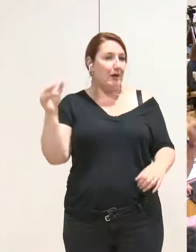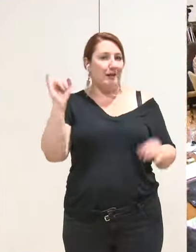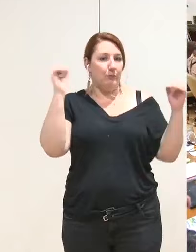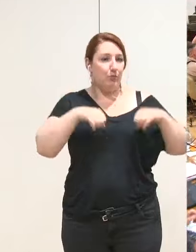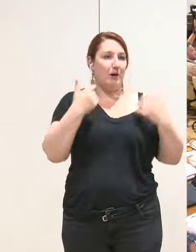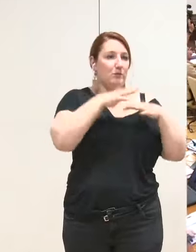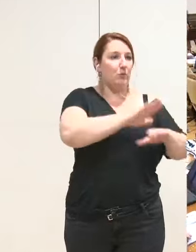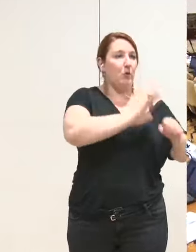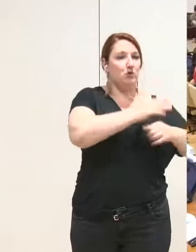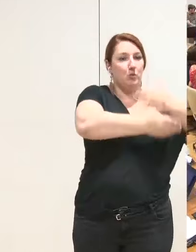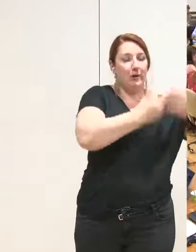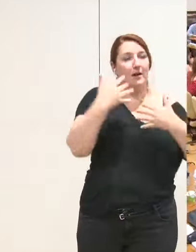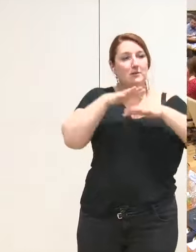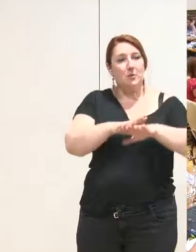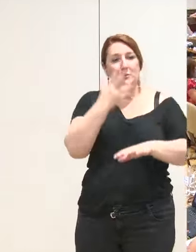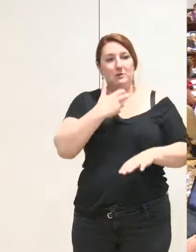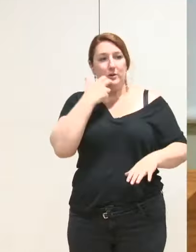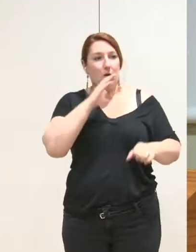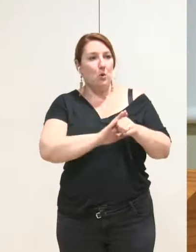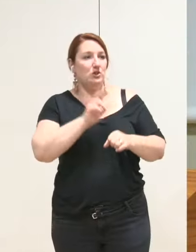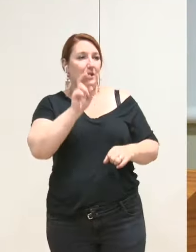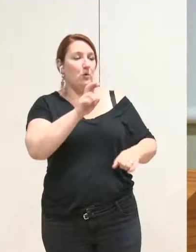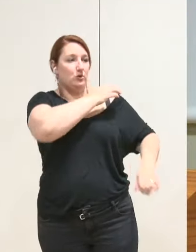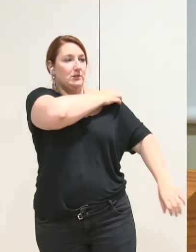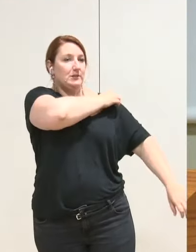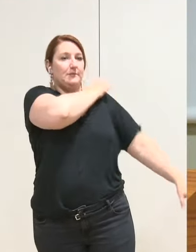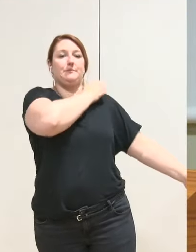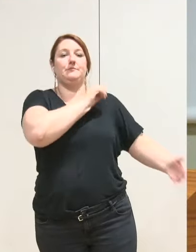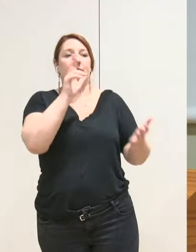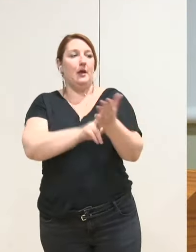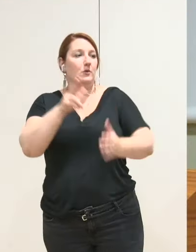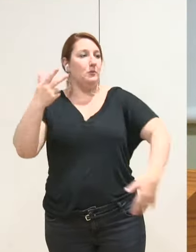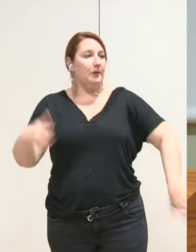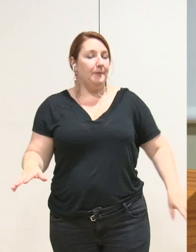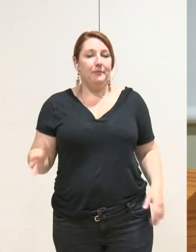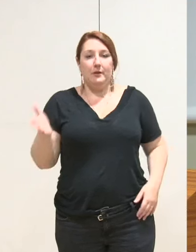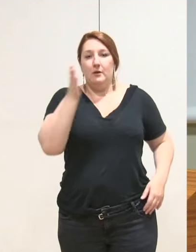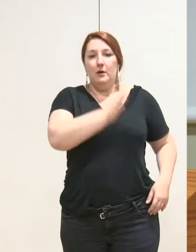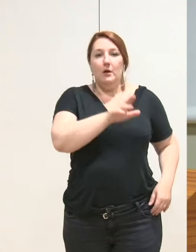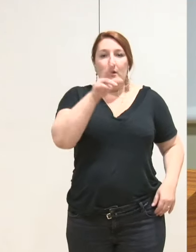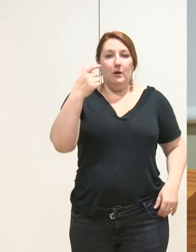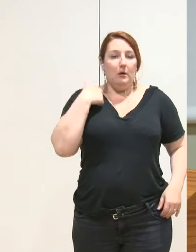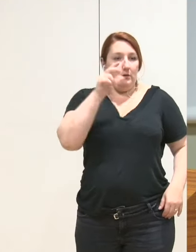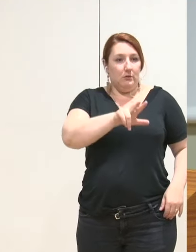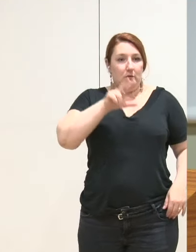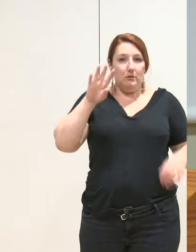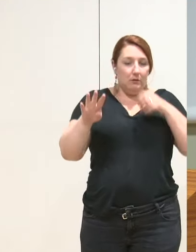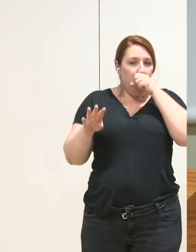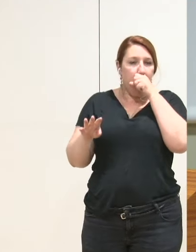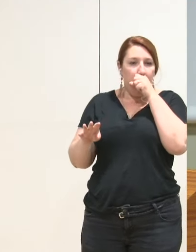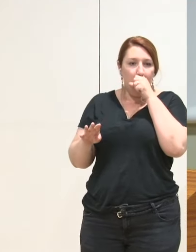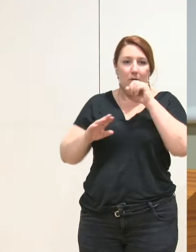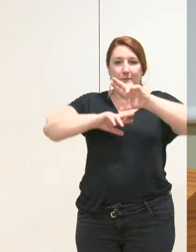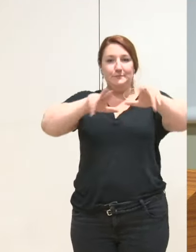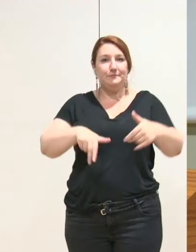progrès rassemblement citoyen de la gauche et écologistes délibération adopté la 34 convention